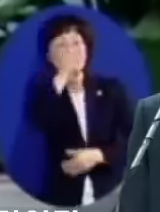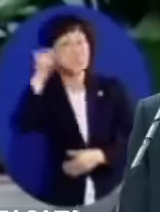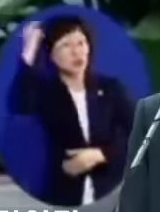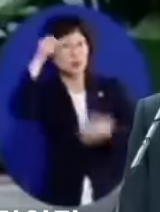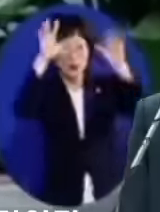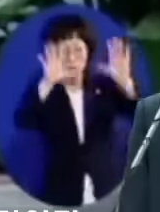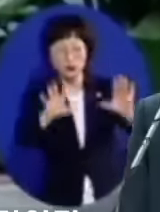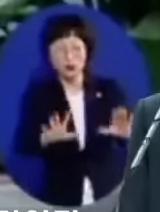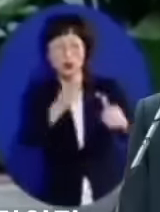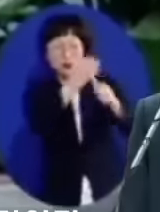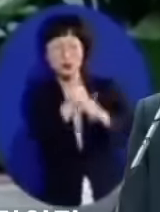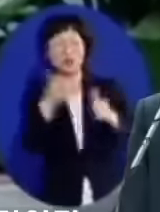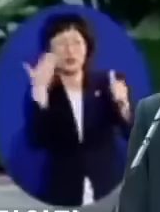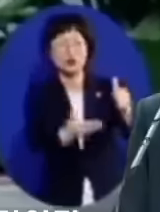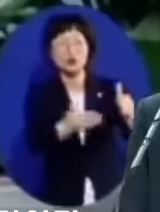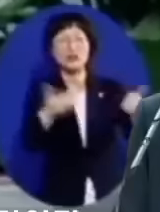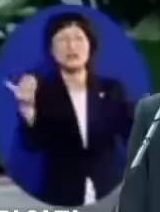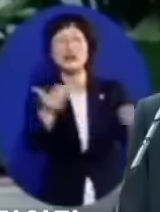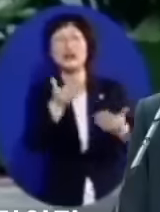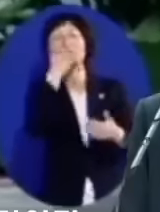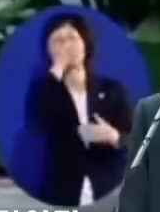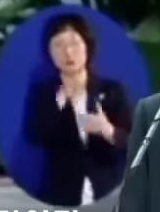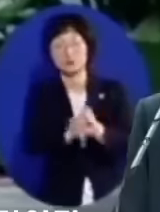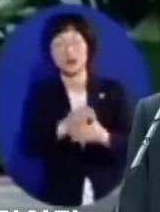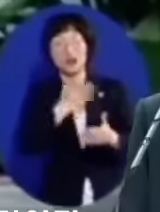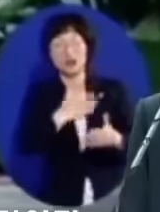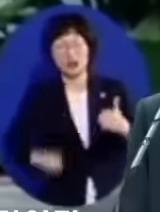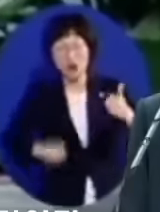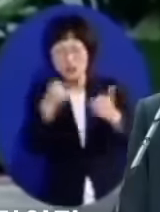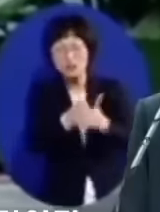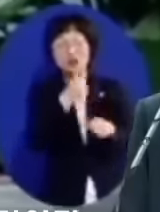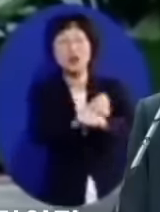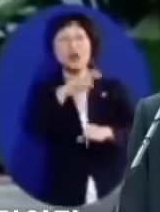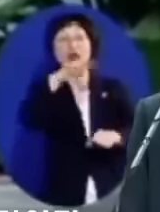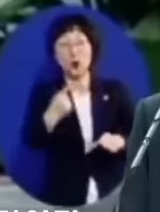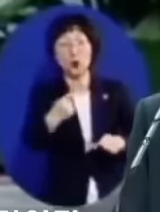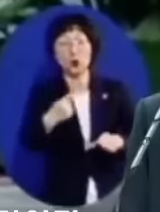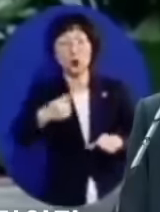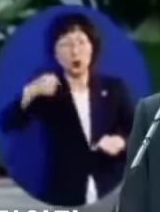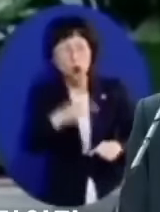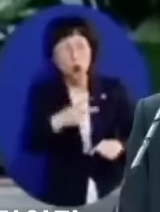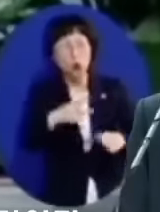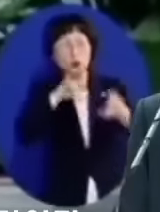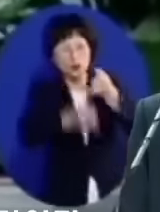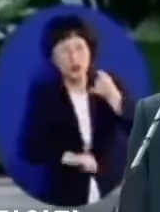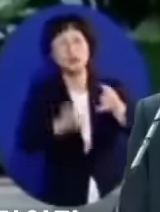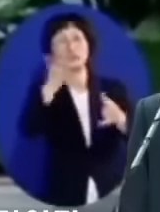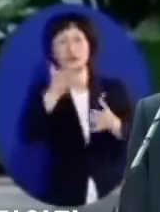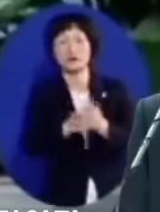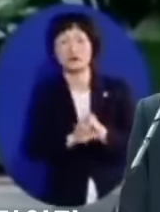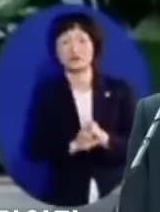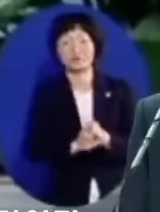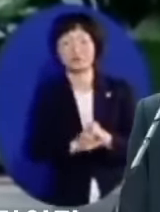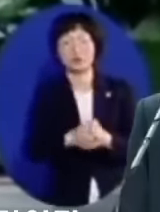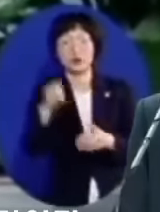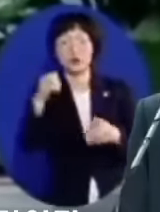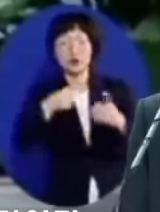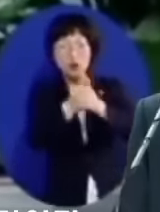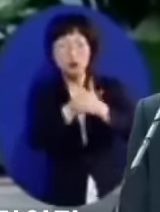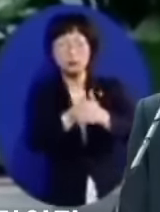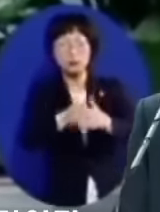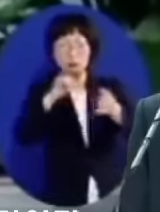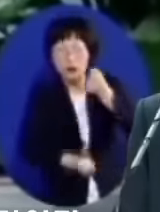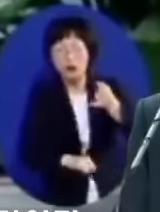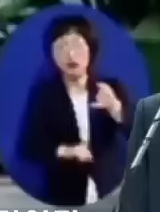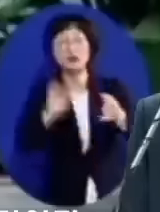붙들어 주어야 일이 되는 것입니다. 내가 결심을 해도 또 그 결심은 깨어집니다. 또 결심을 해도 또